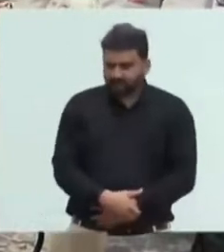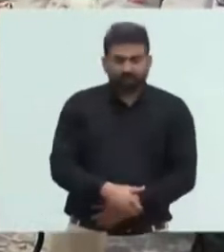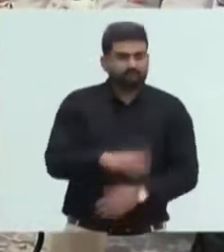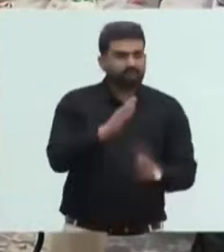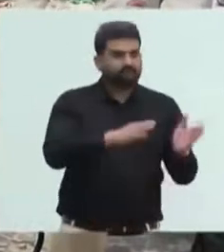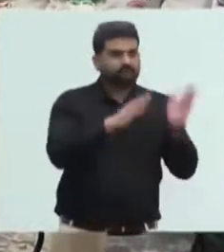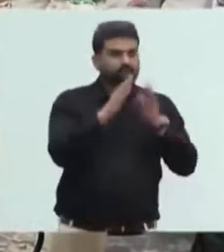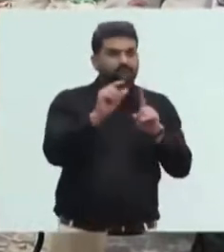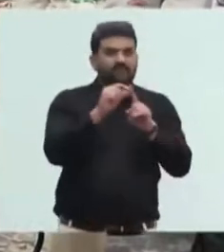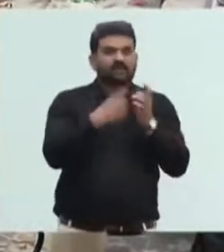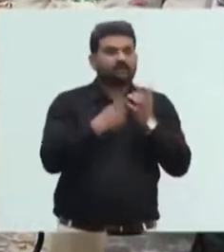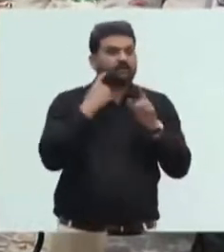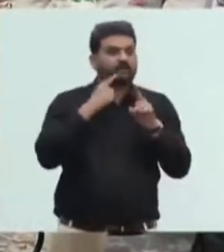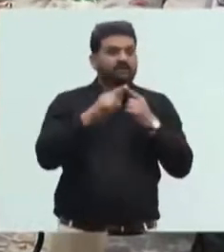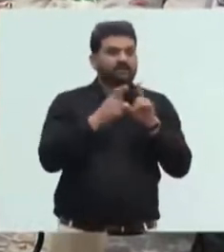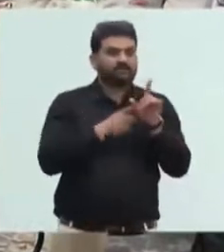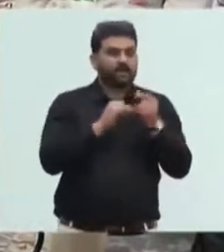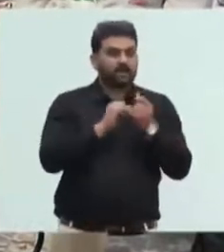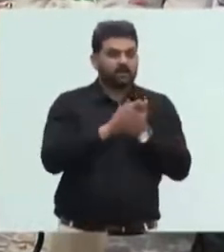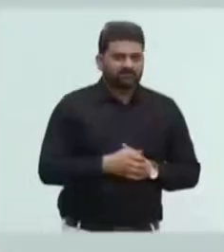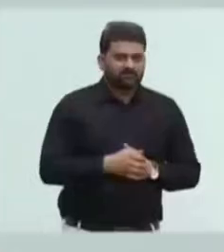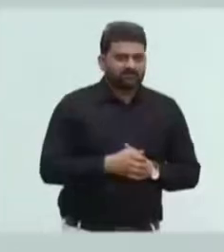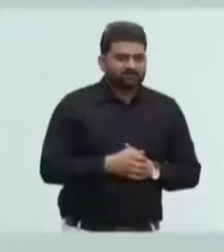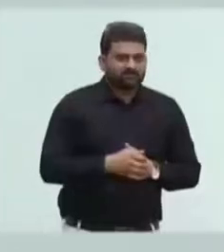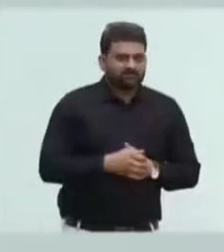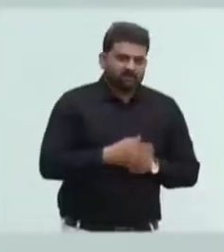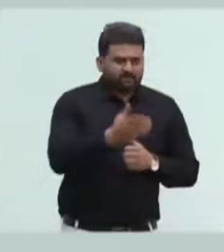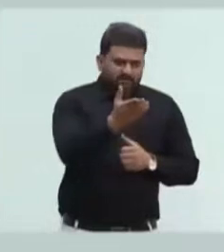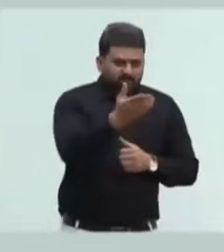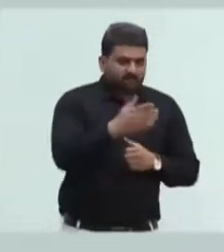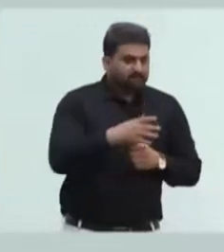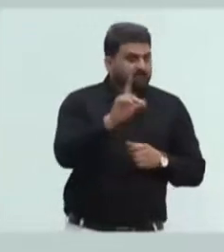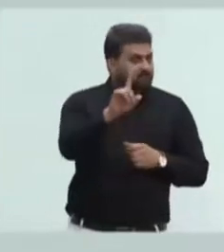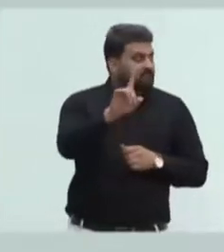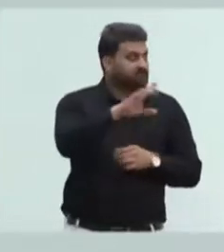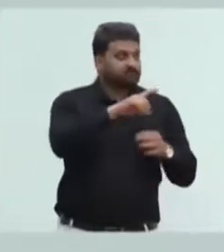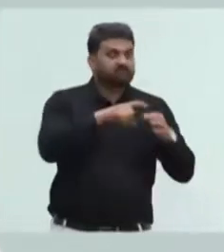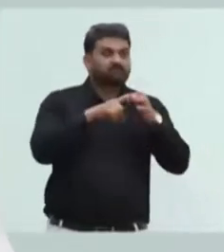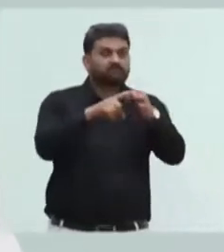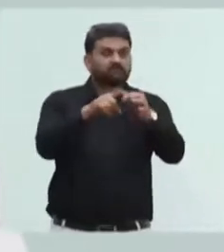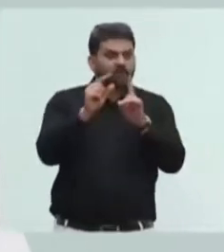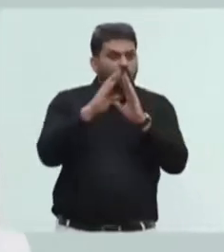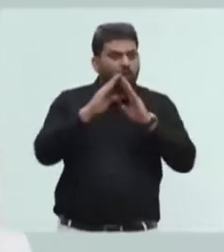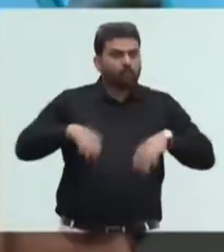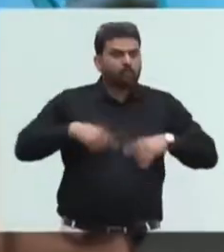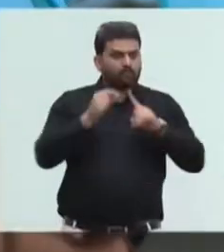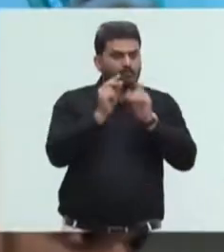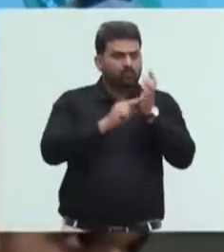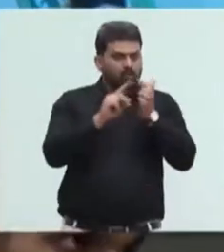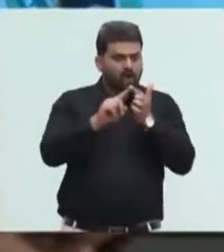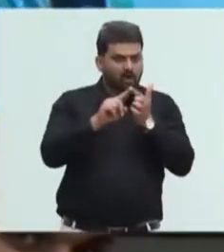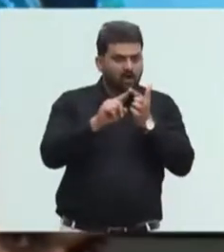सुश्री प्रियेशा देशमुख शूटिंग। अच्छा प्रियेशा, आप पुणे से हैं?